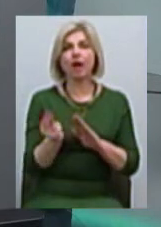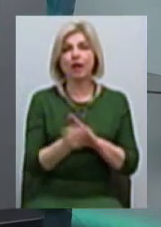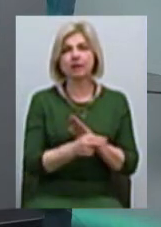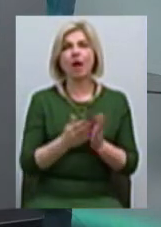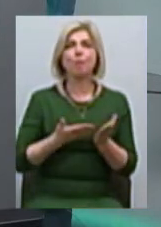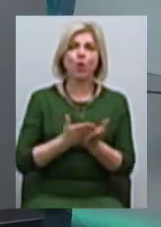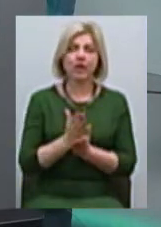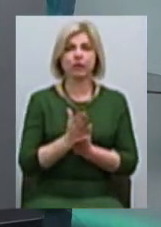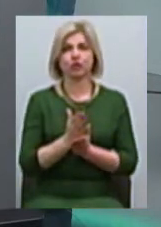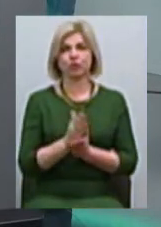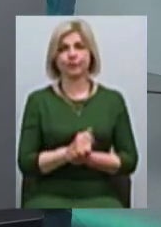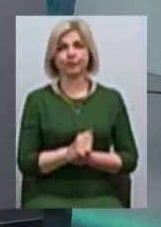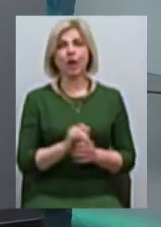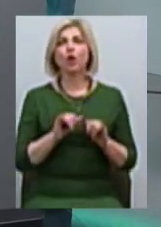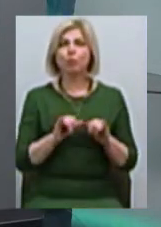політичну рекламу?